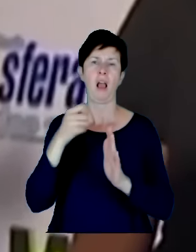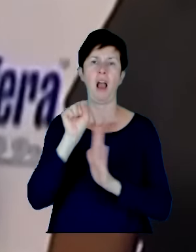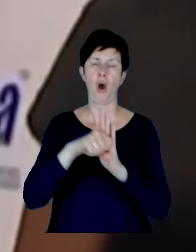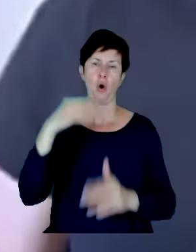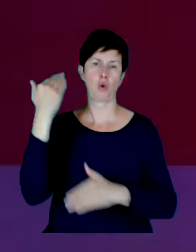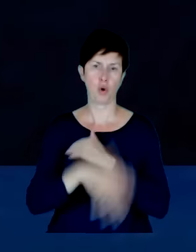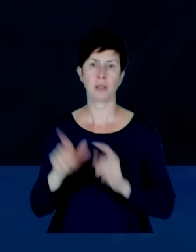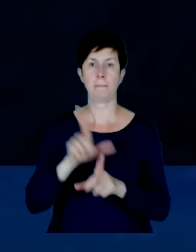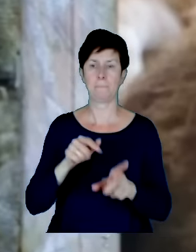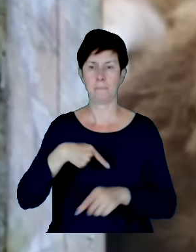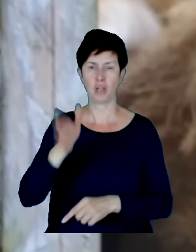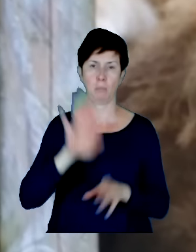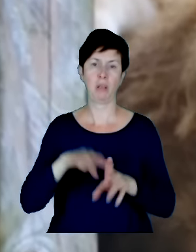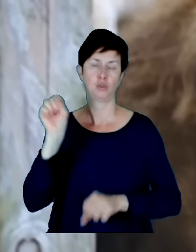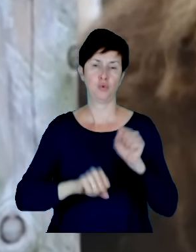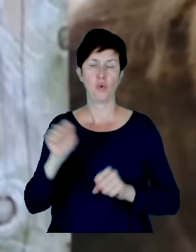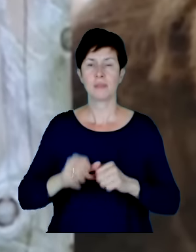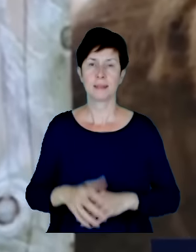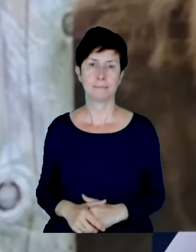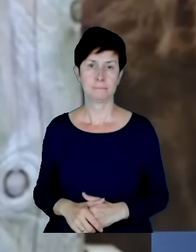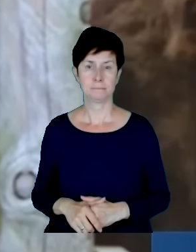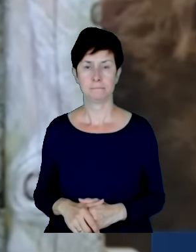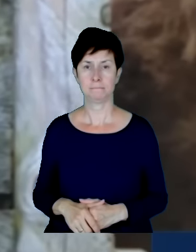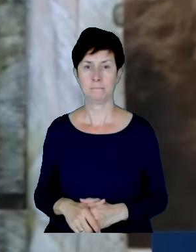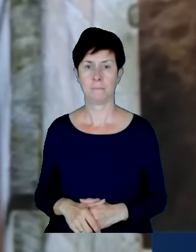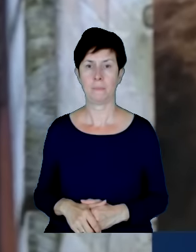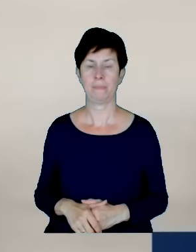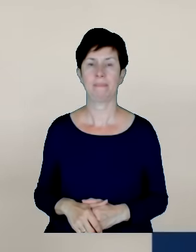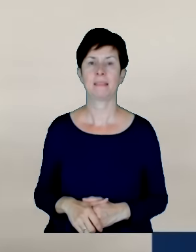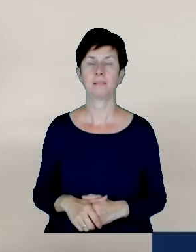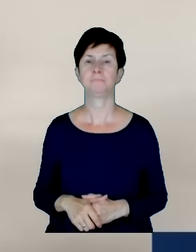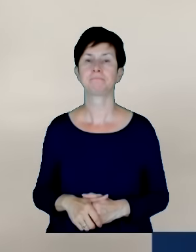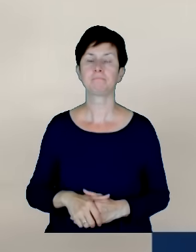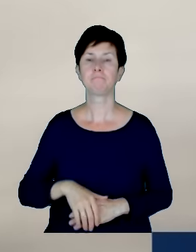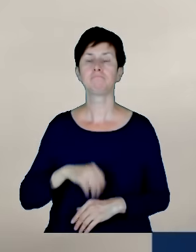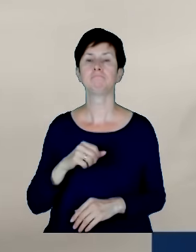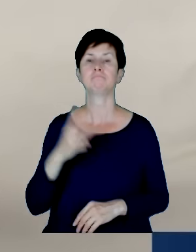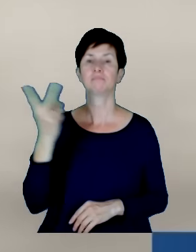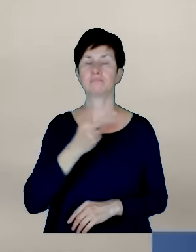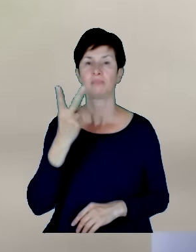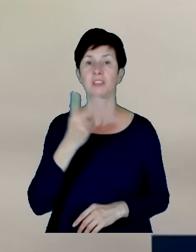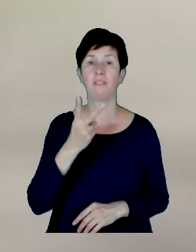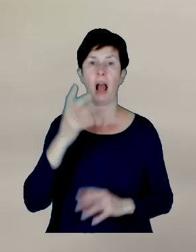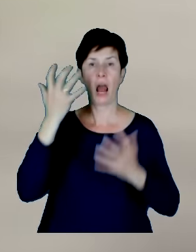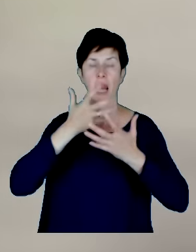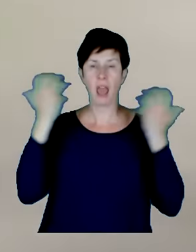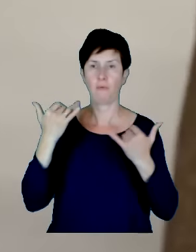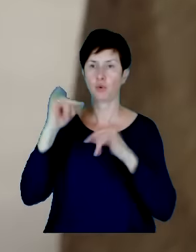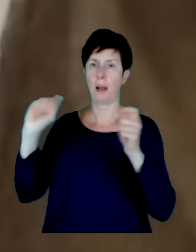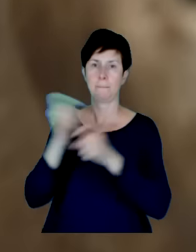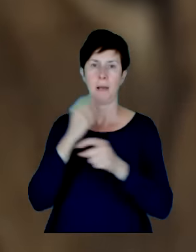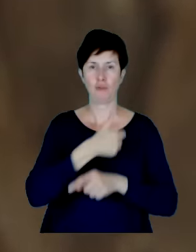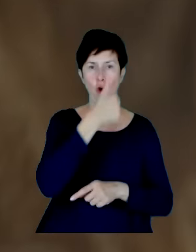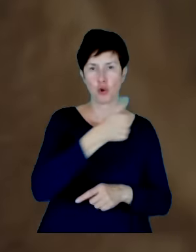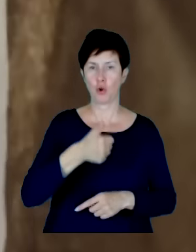ma stanąć przed sądem Nikola z Czarnogóry iyana z Ukrainy dwa roczne lwy z różnych państw połączyła podobna